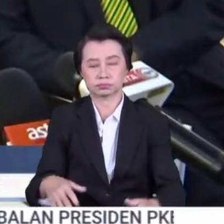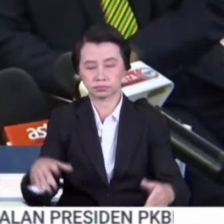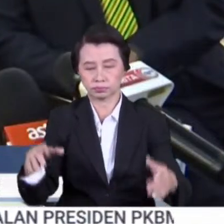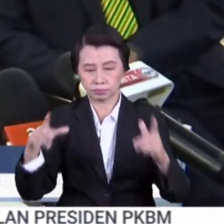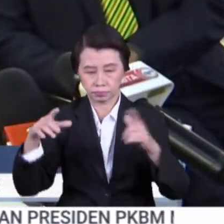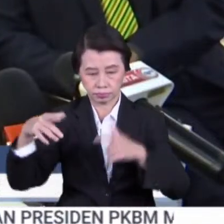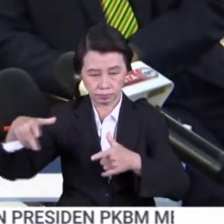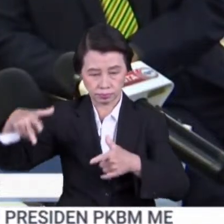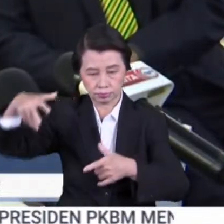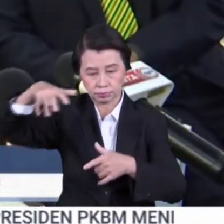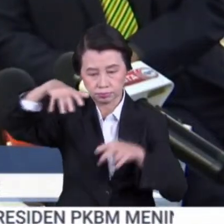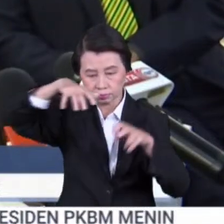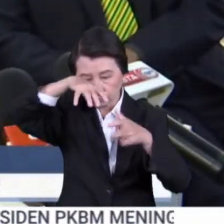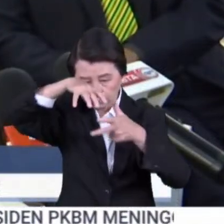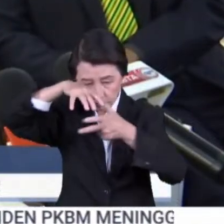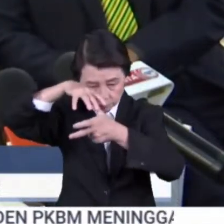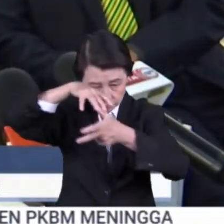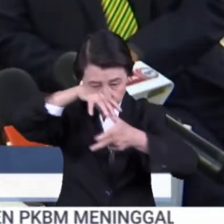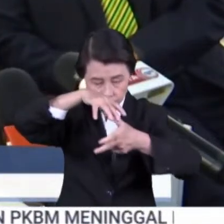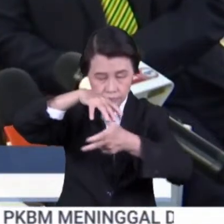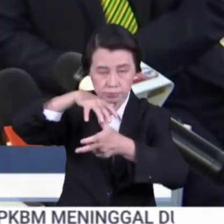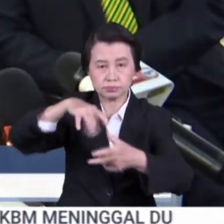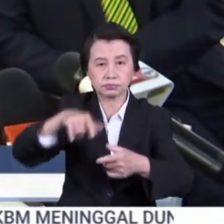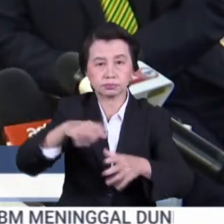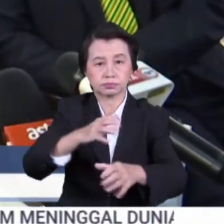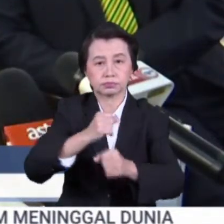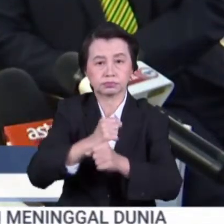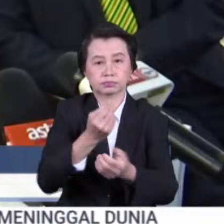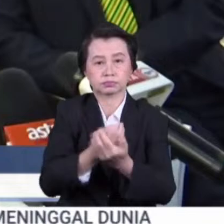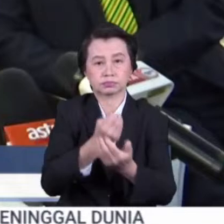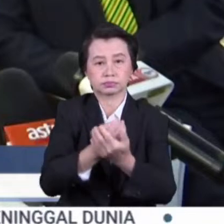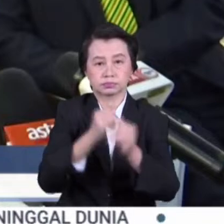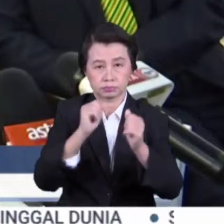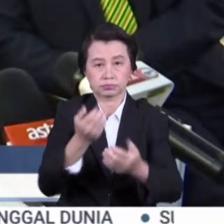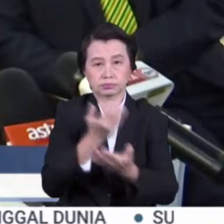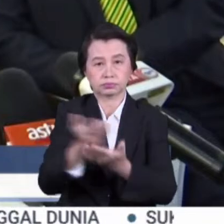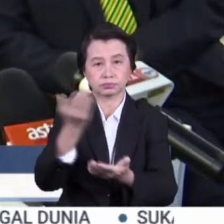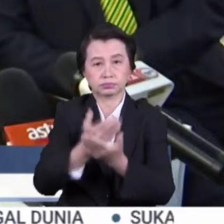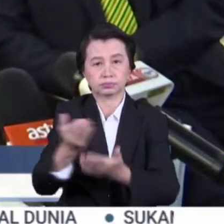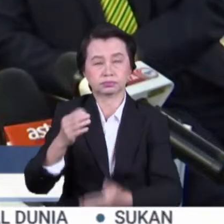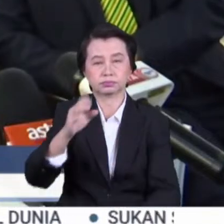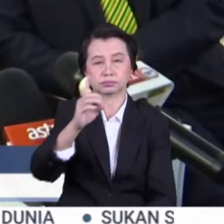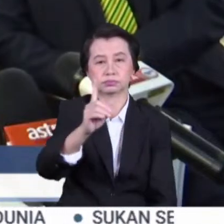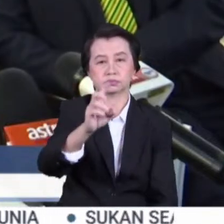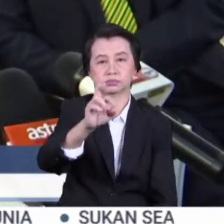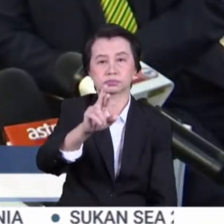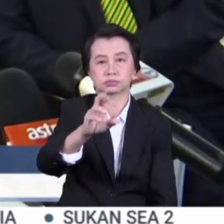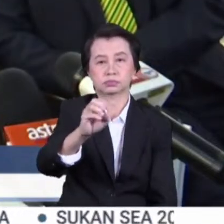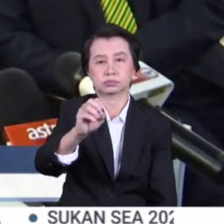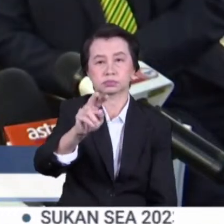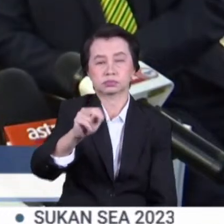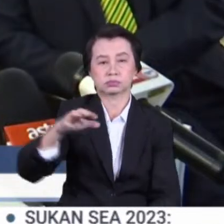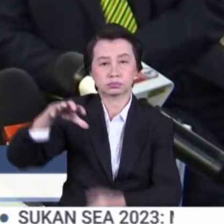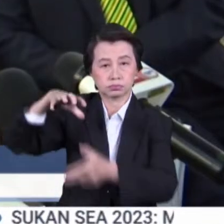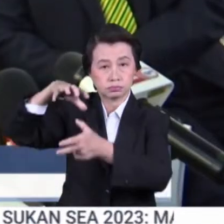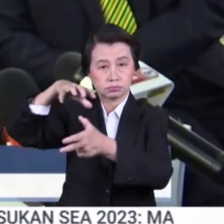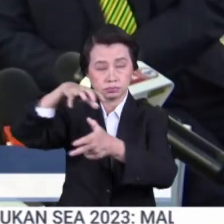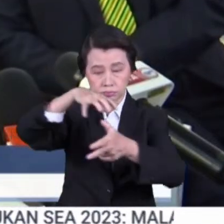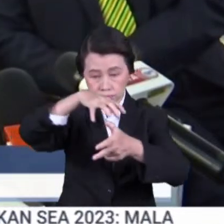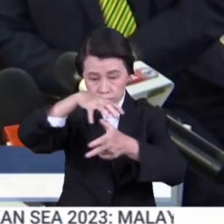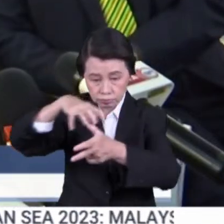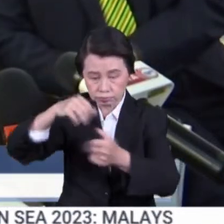5.2 million. Nowadays, with that amount of money, we can buy so many drones. And that you can get so many information in very